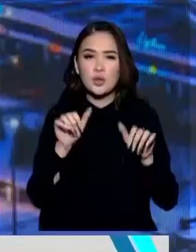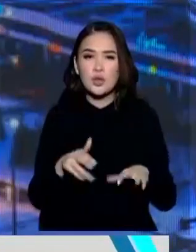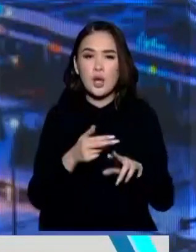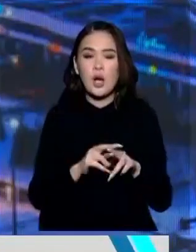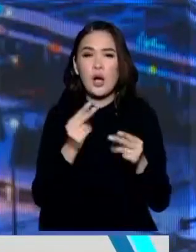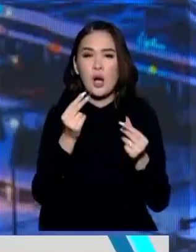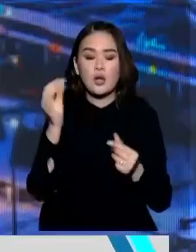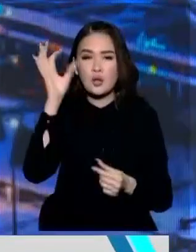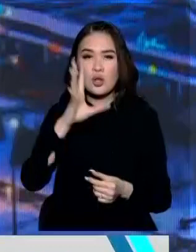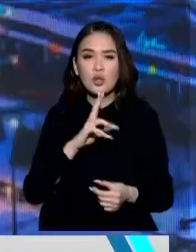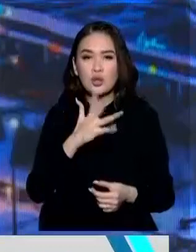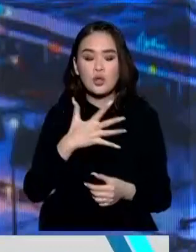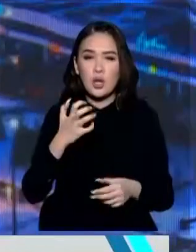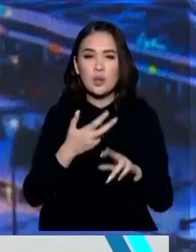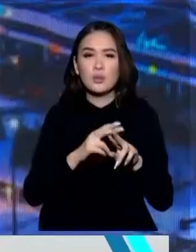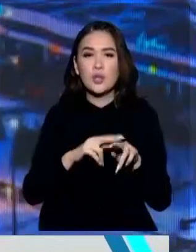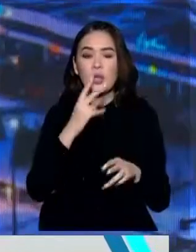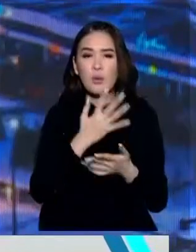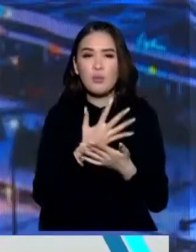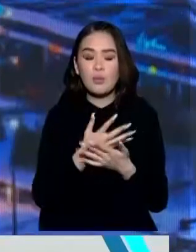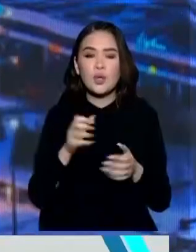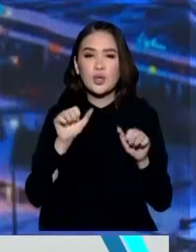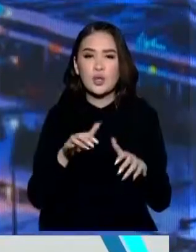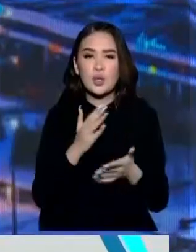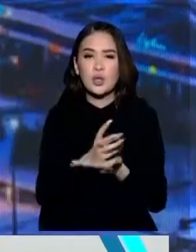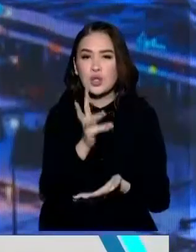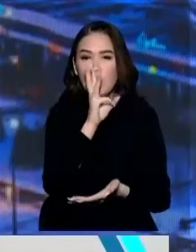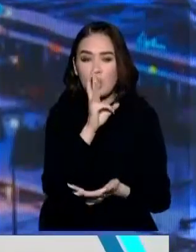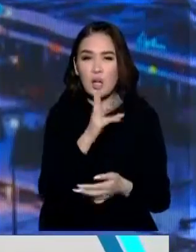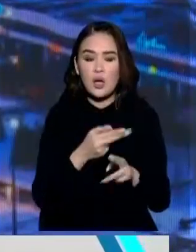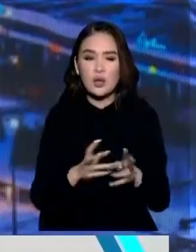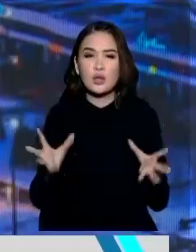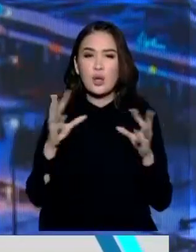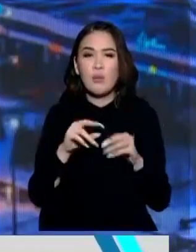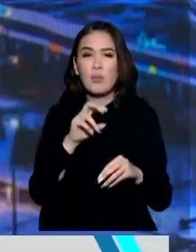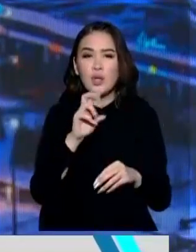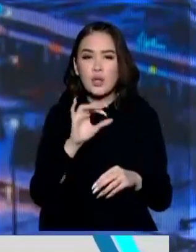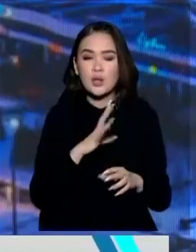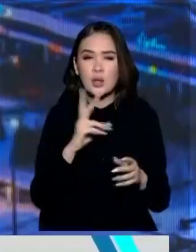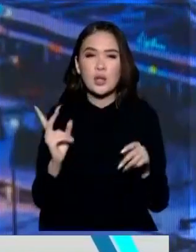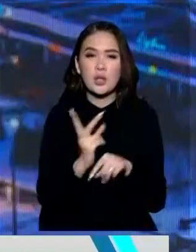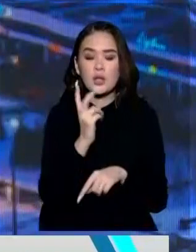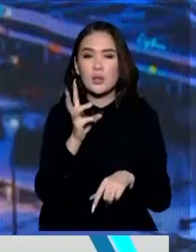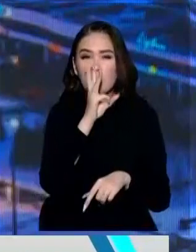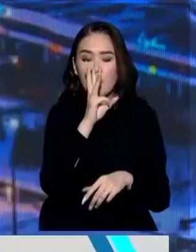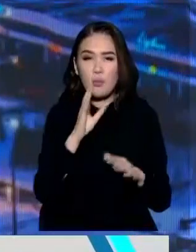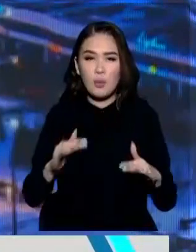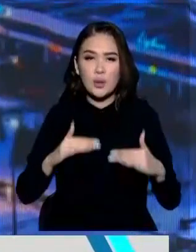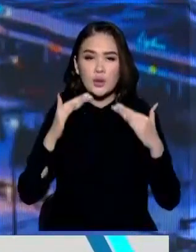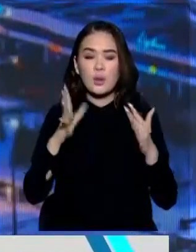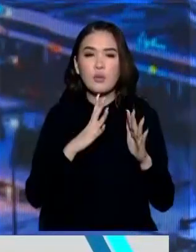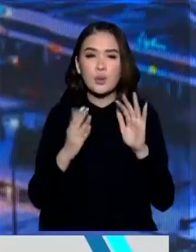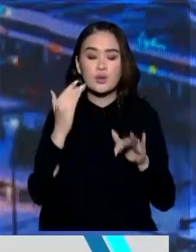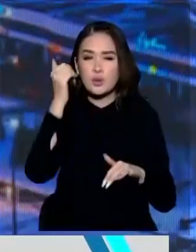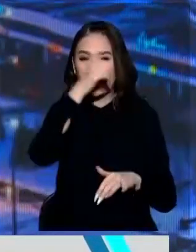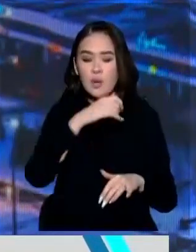қаржыландыру. 3,5 есе қаржыландыру мәселесін шештік. Жалақы, әлеуметтік пакет, мінекей 2 есе жалақы өсті. Өткен жылдың өзінде